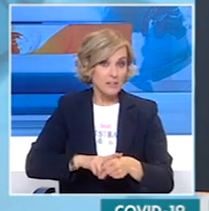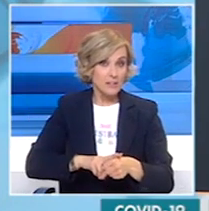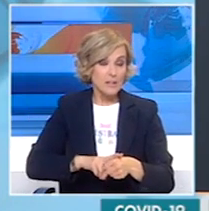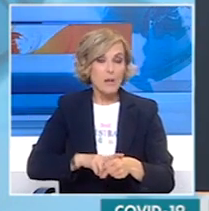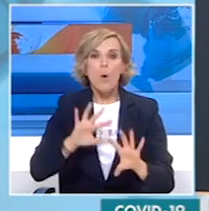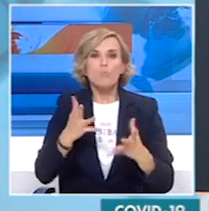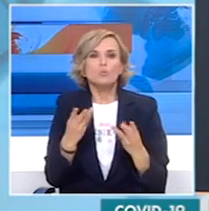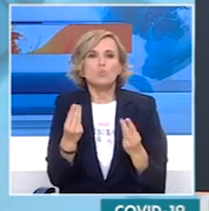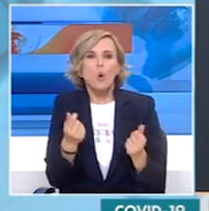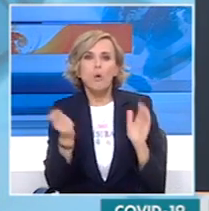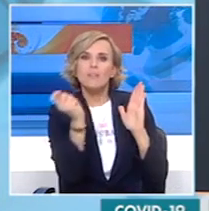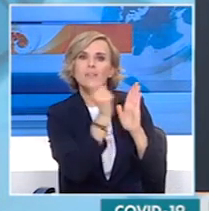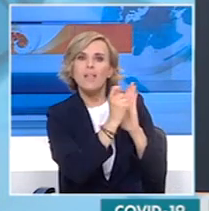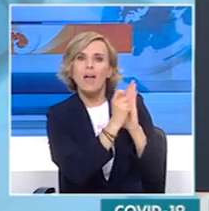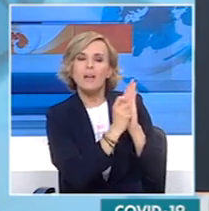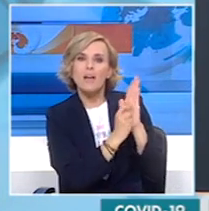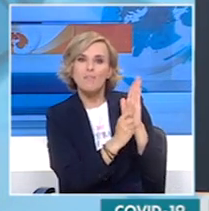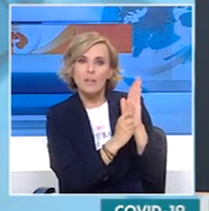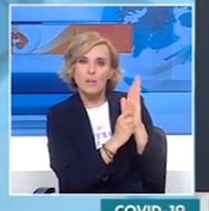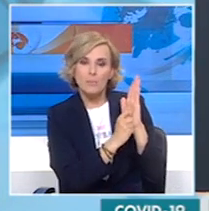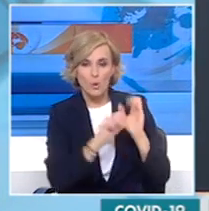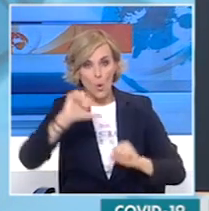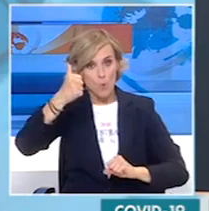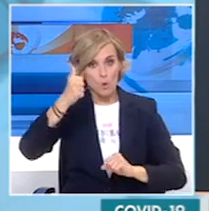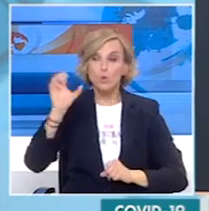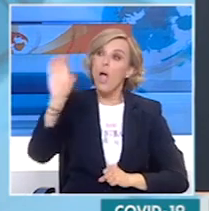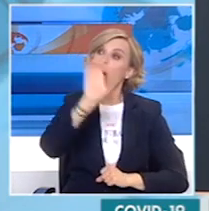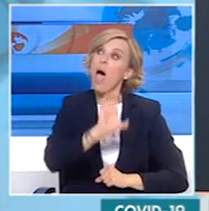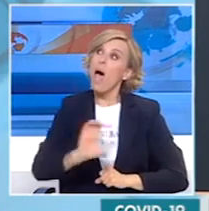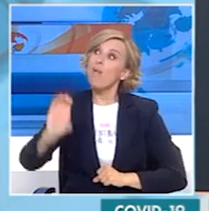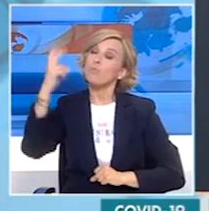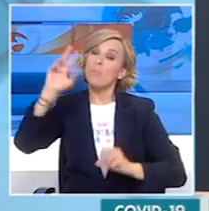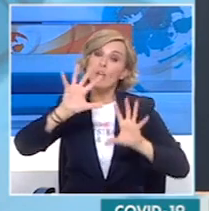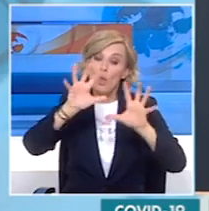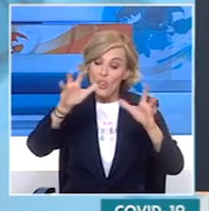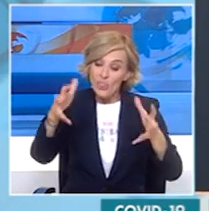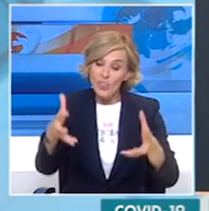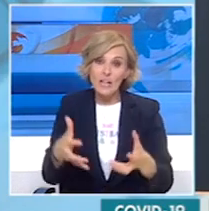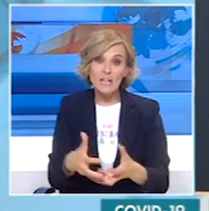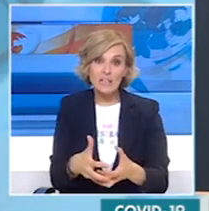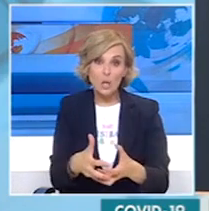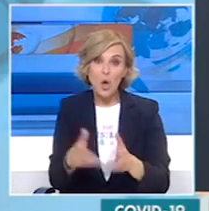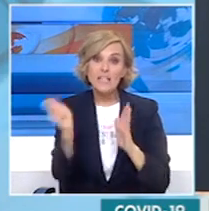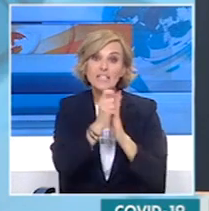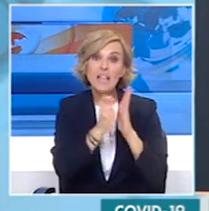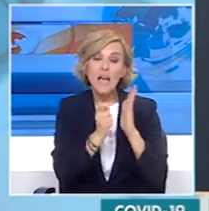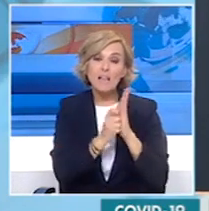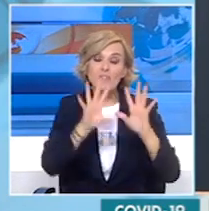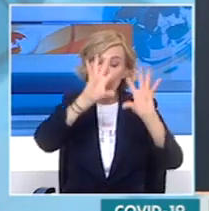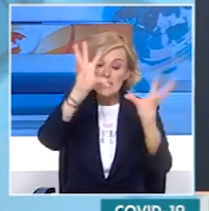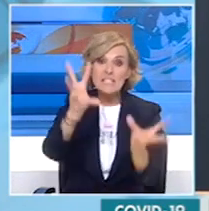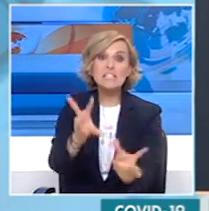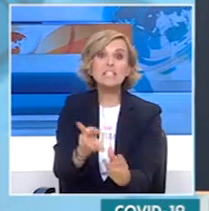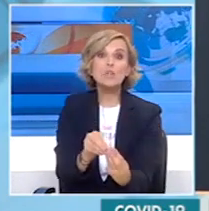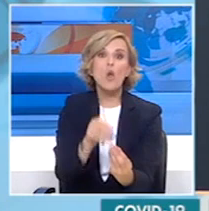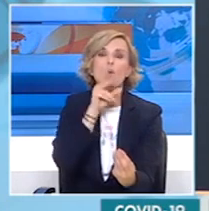τρόπους να καταγράφουμε τους θανάτους. Ο ένας είναι το ευρωπαϊκό δίκτυο, στο οποίο συμμετέχουμε και καταγράφει συνολικά τη θνησιμότητα στη χώρα. Δεν είναι όπως χάνονται θάνατοι σε